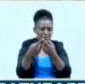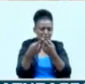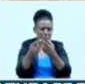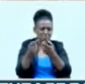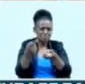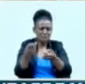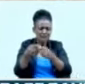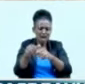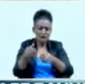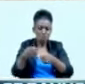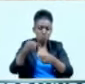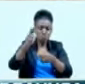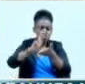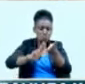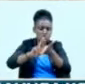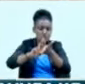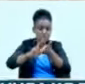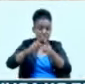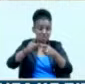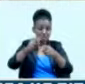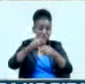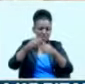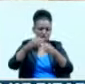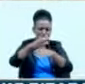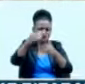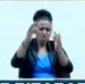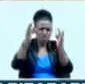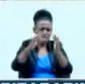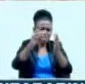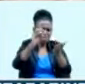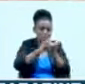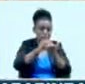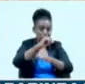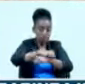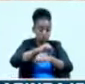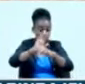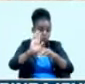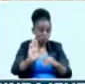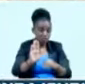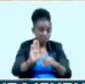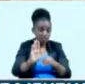ni ya gaze bacana ni nk'ibisanzwe dukora installation yose tukayibakorera mu mashuri gusa